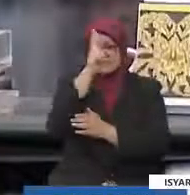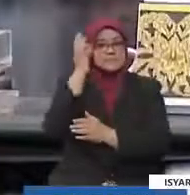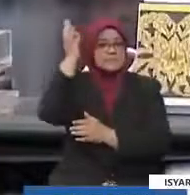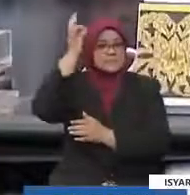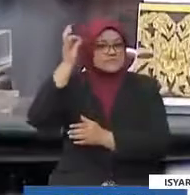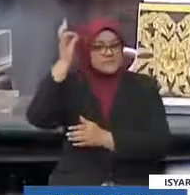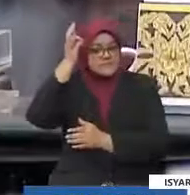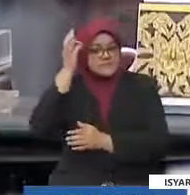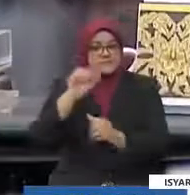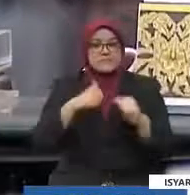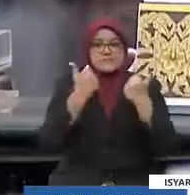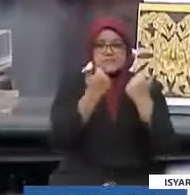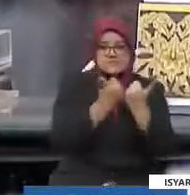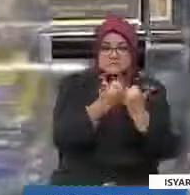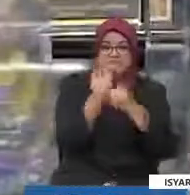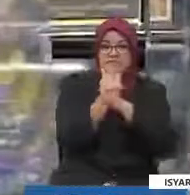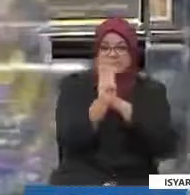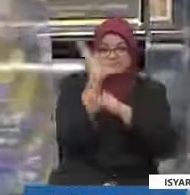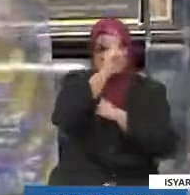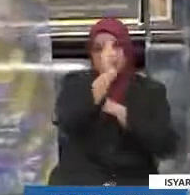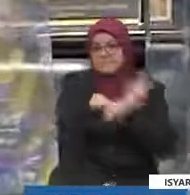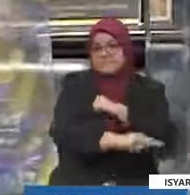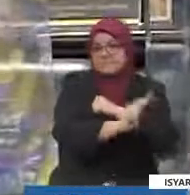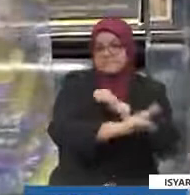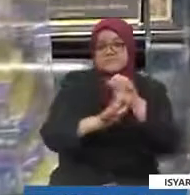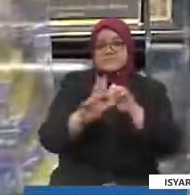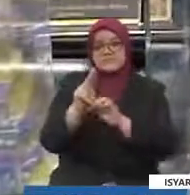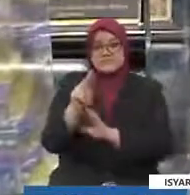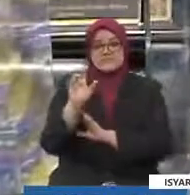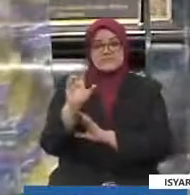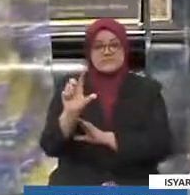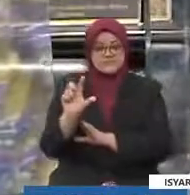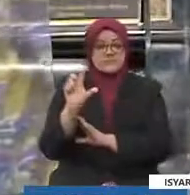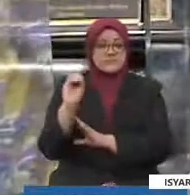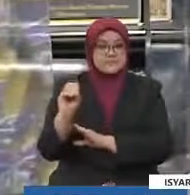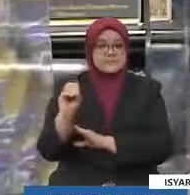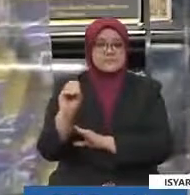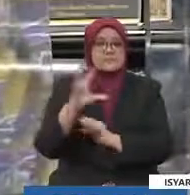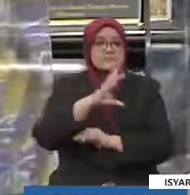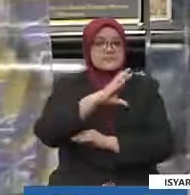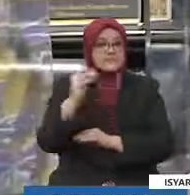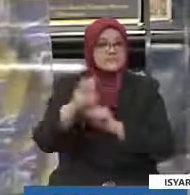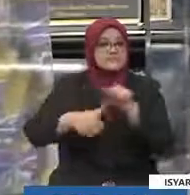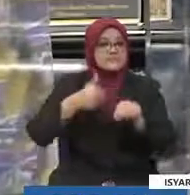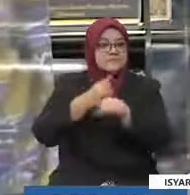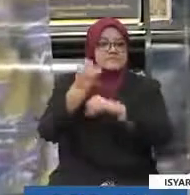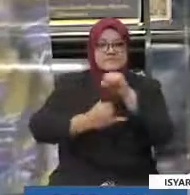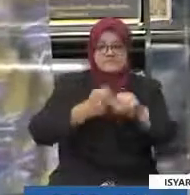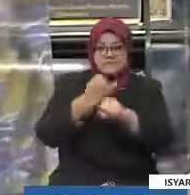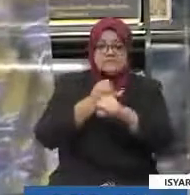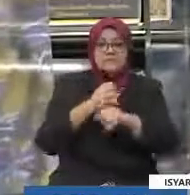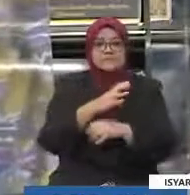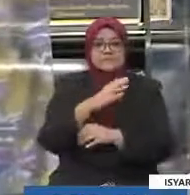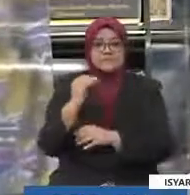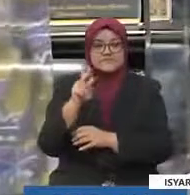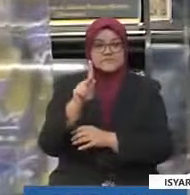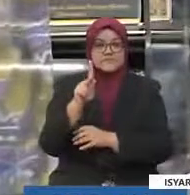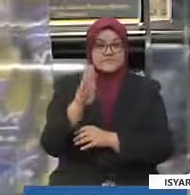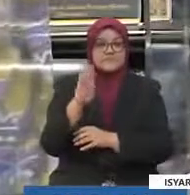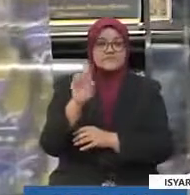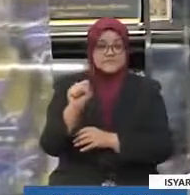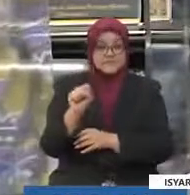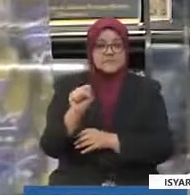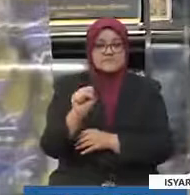kerajaan persekutuan, agensi-agensi kerajaan negeri, pertubuhan bukan kerajaan serta pertubuhan antarabangsa, dan